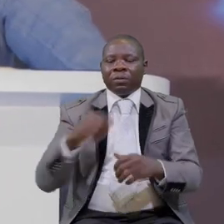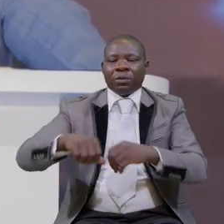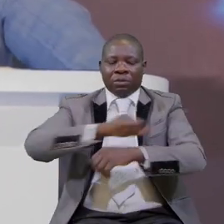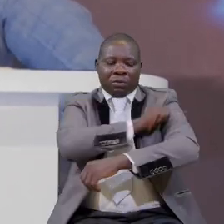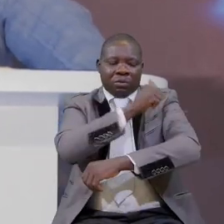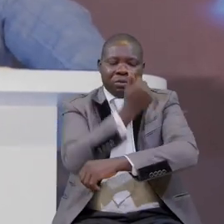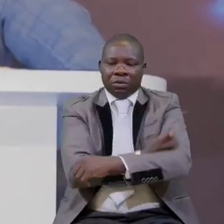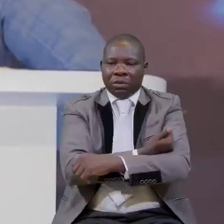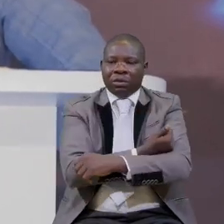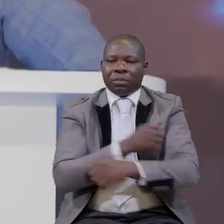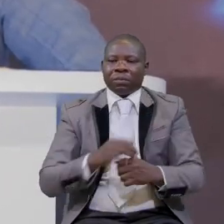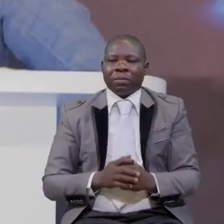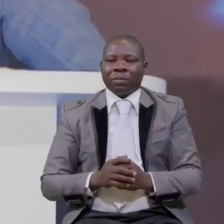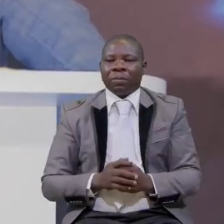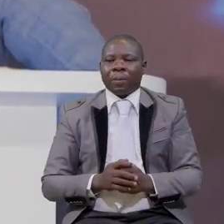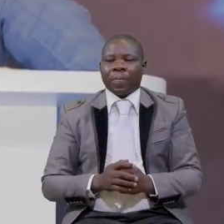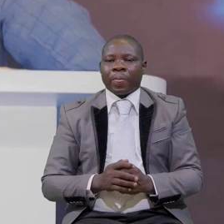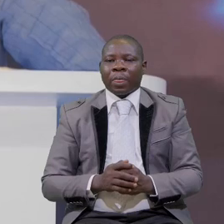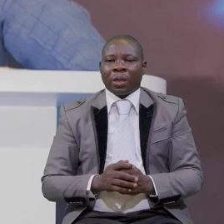L'autorité initiale.